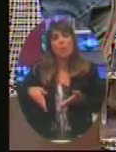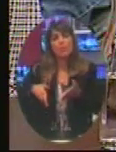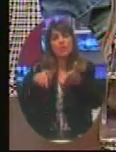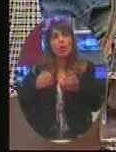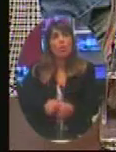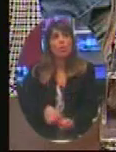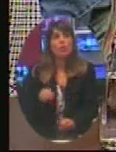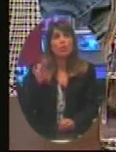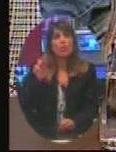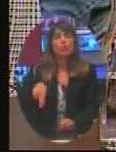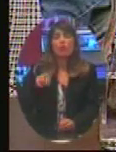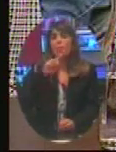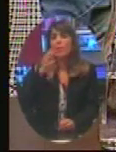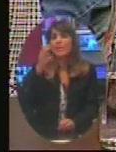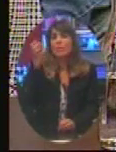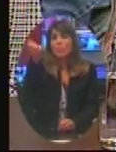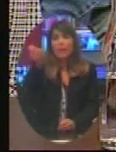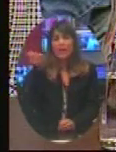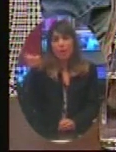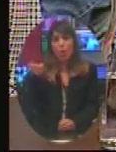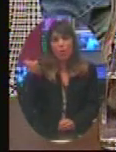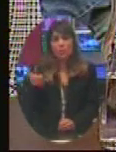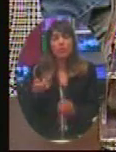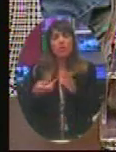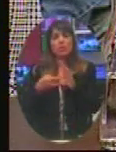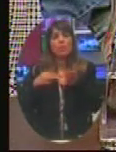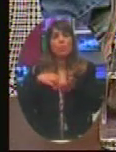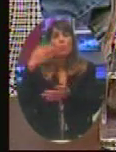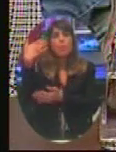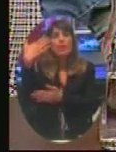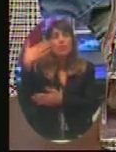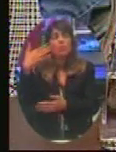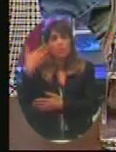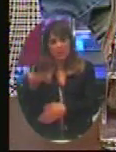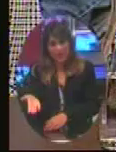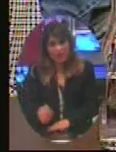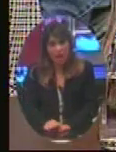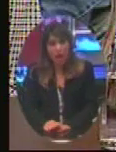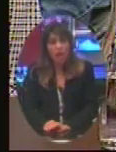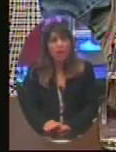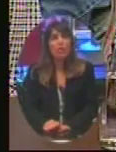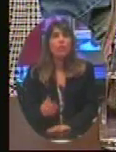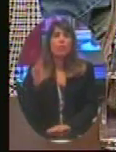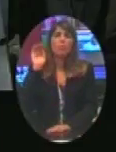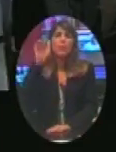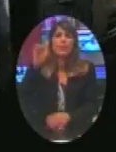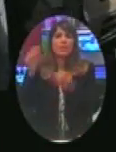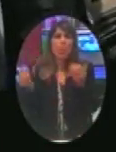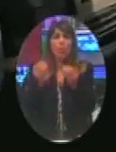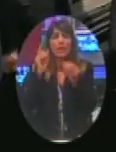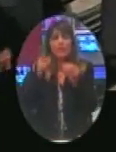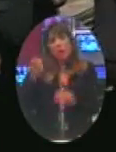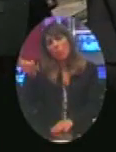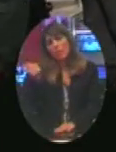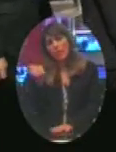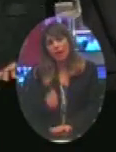מגירות ששוכבות בפרקליטות המדינה, וכנראה כל פעם דוחפים שם לכל מגירה איזה חומר, וכשצריך אז פותחים את המגירה. גם